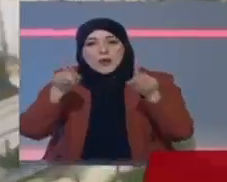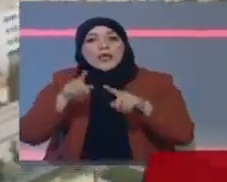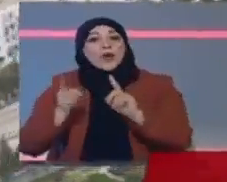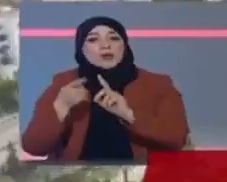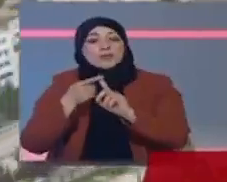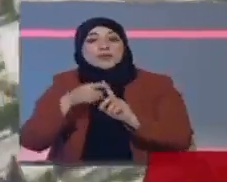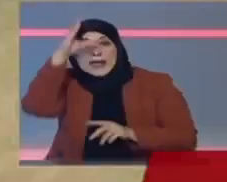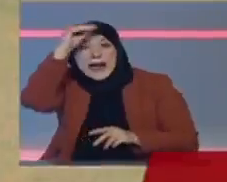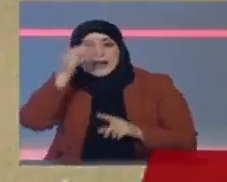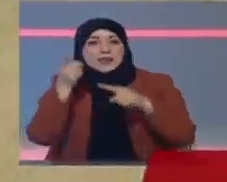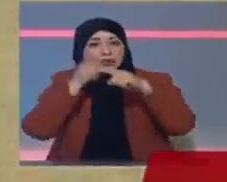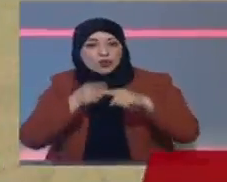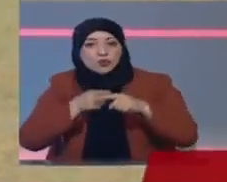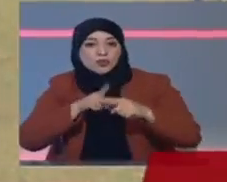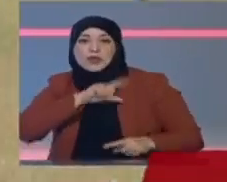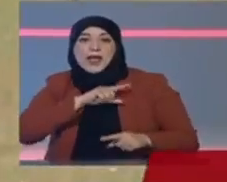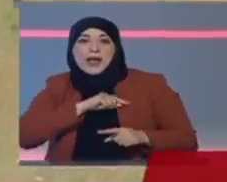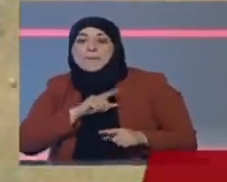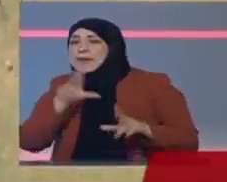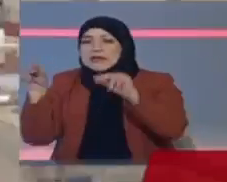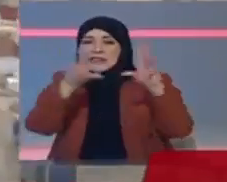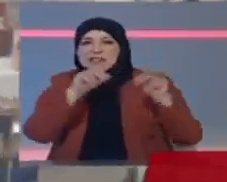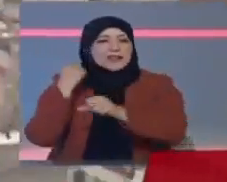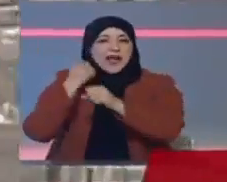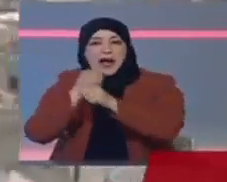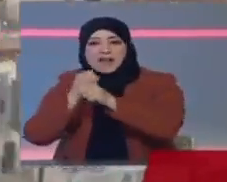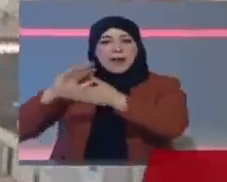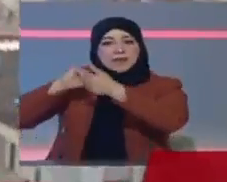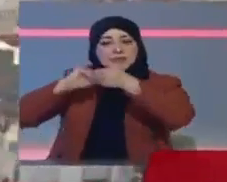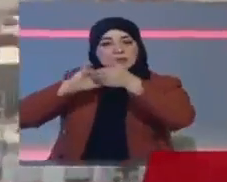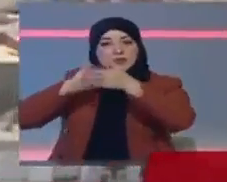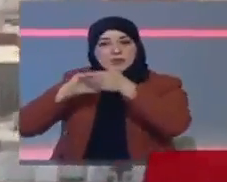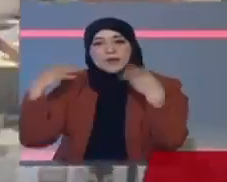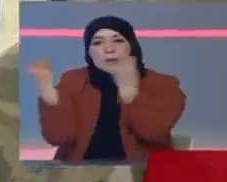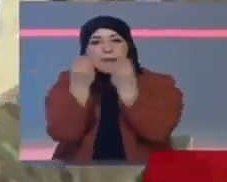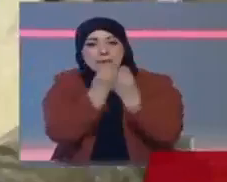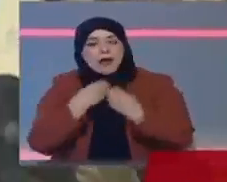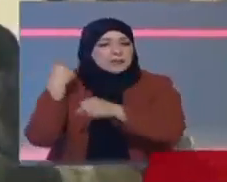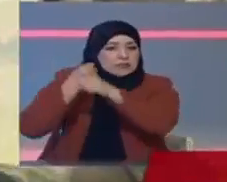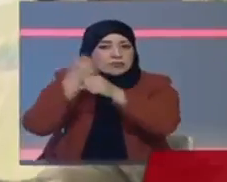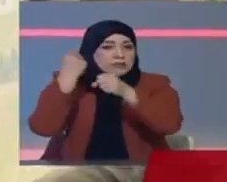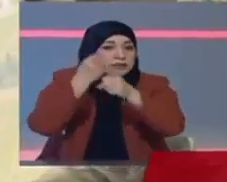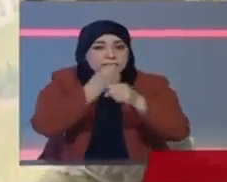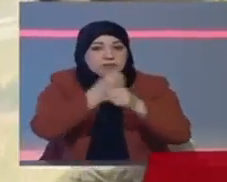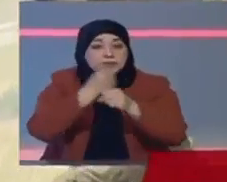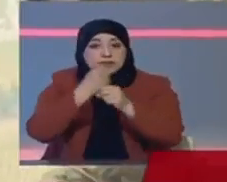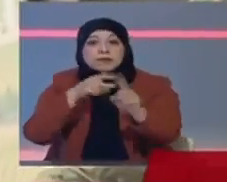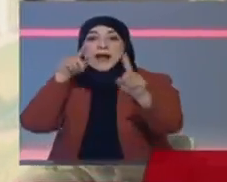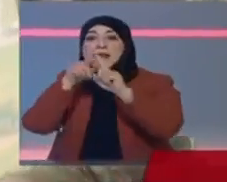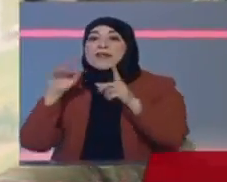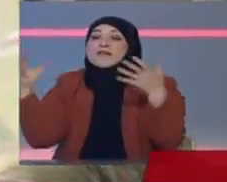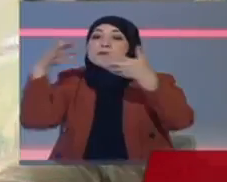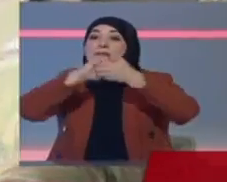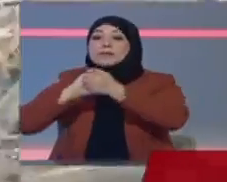الوطني ومختلف الاسلاك الامنيه ضمن منظومات امنيه وعملياتيه والخدماتيه المشتركه